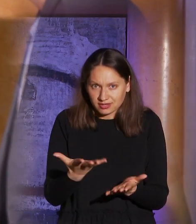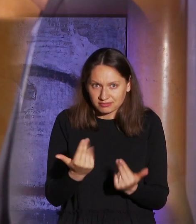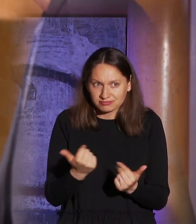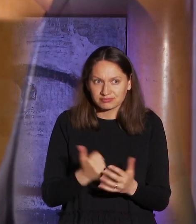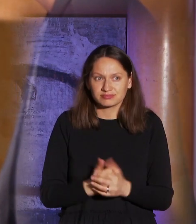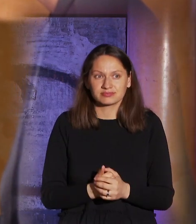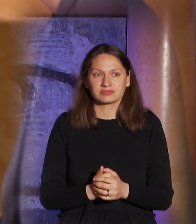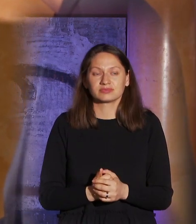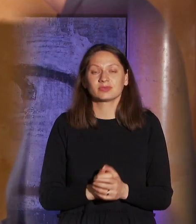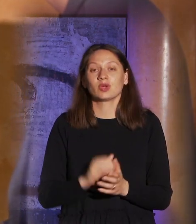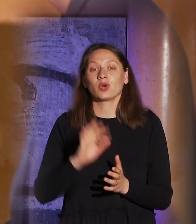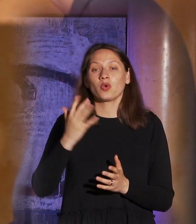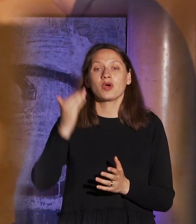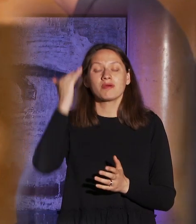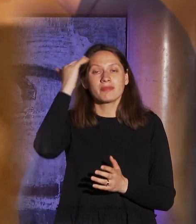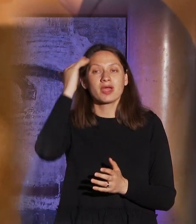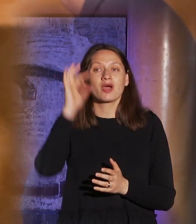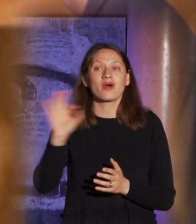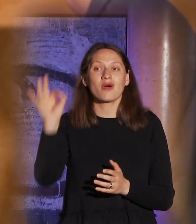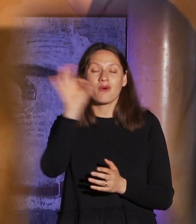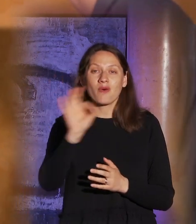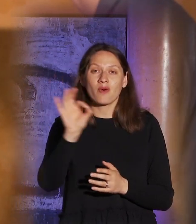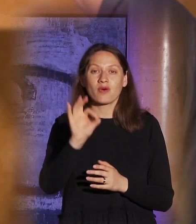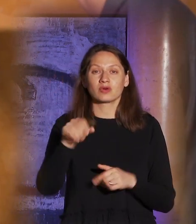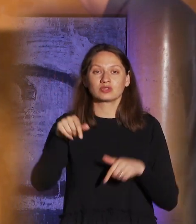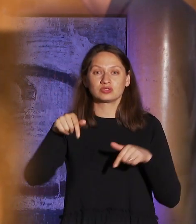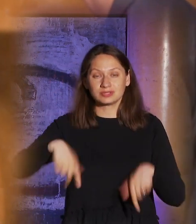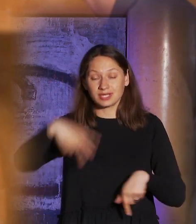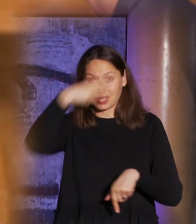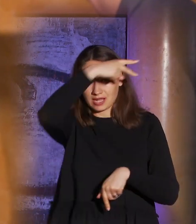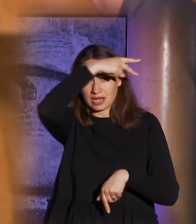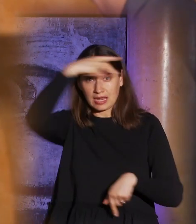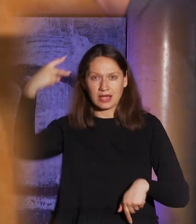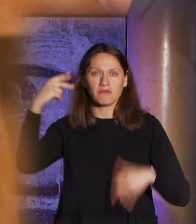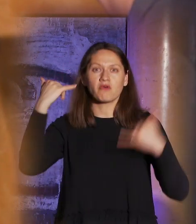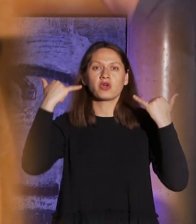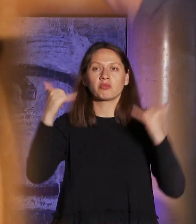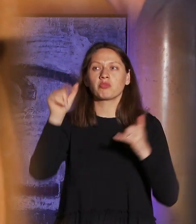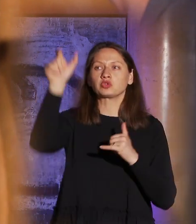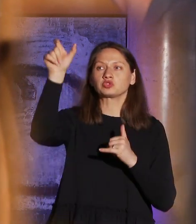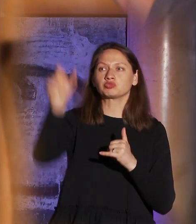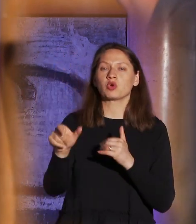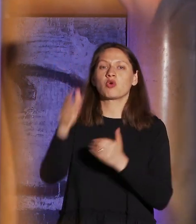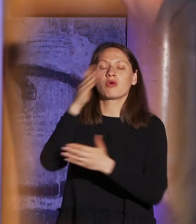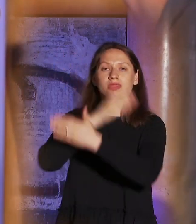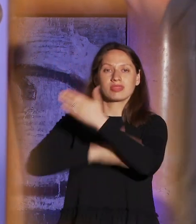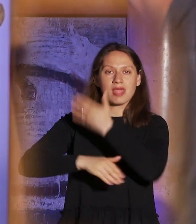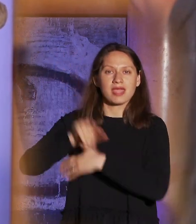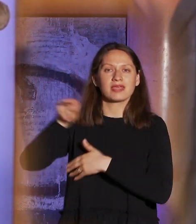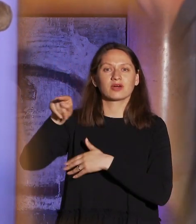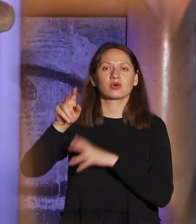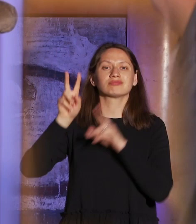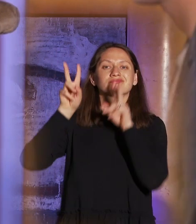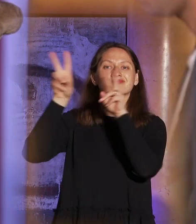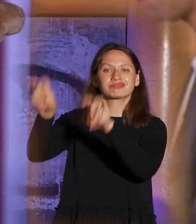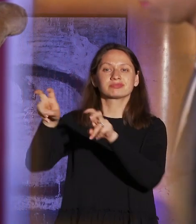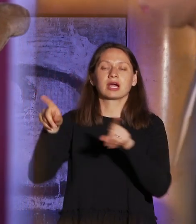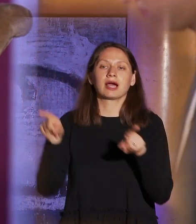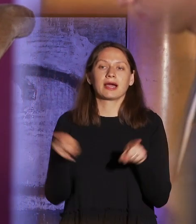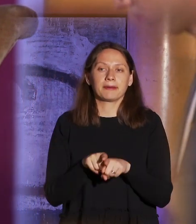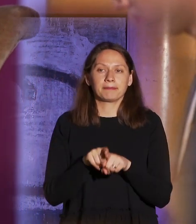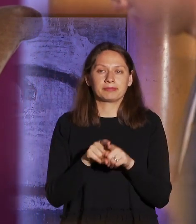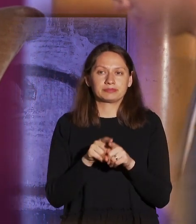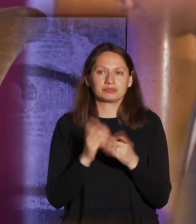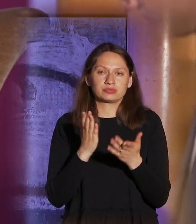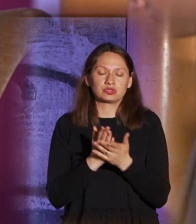galvoje žmogų, kurį mes dabar įvardinam Lietuvoje kaip neįkalo, ne, jis anksčiau buvo invalidai, ten dar kitaip pavadinimas, čia